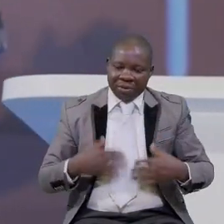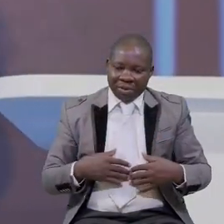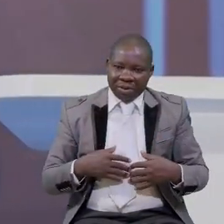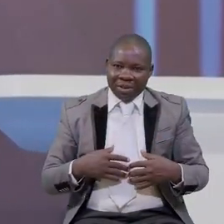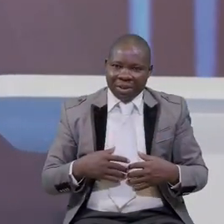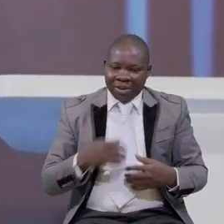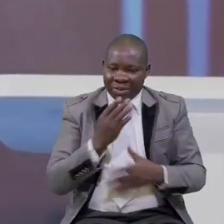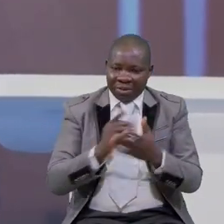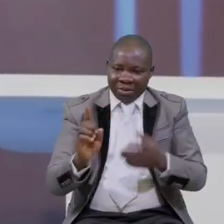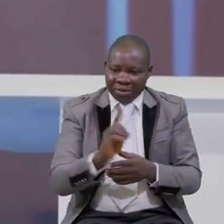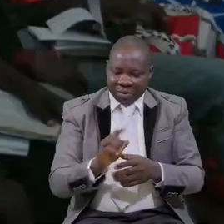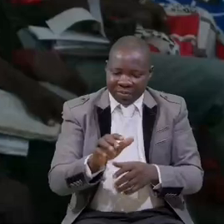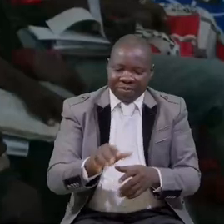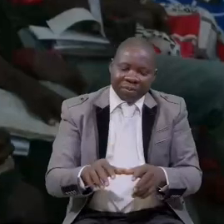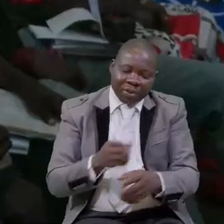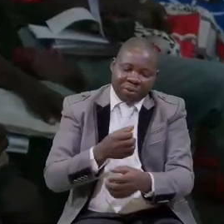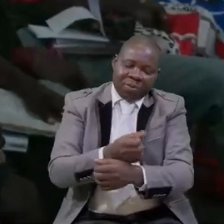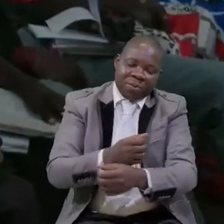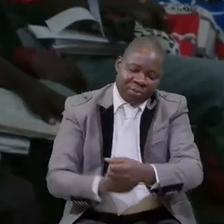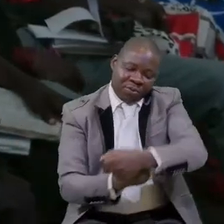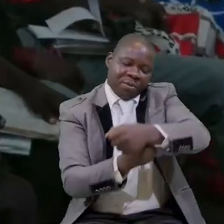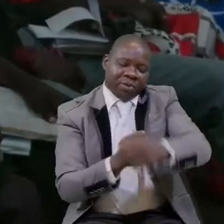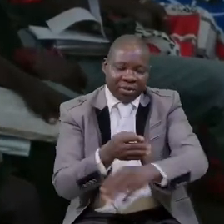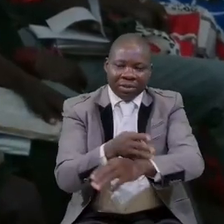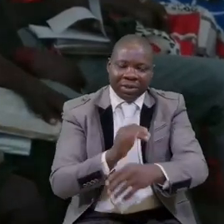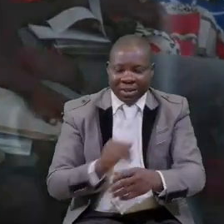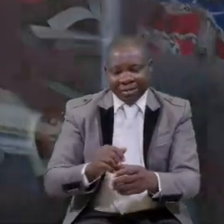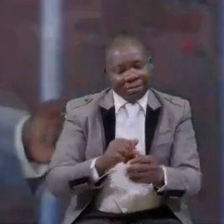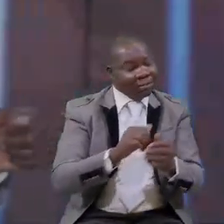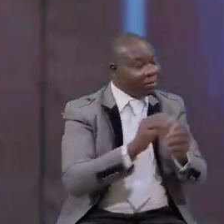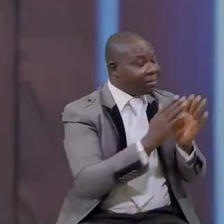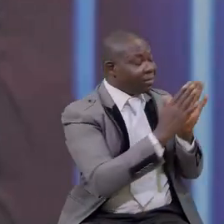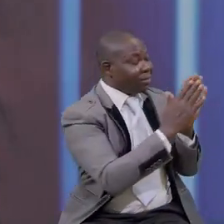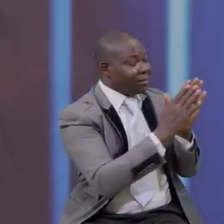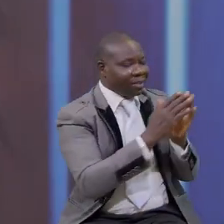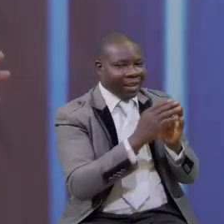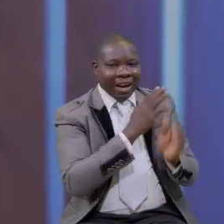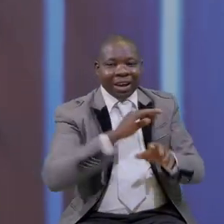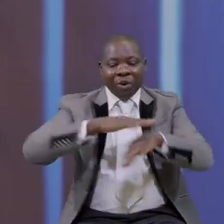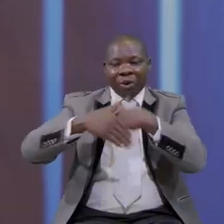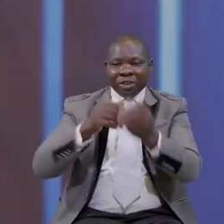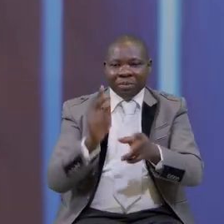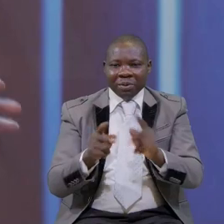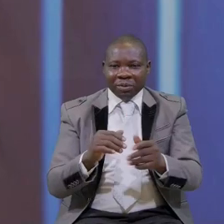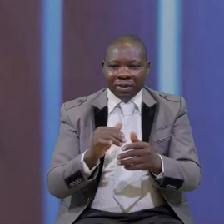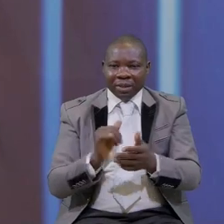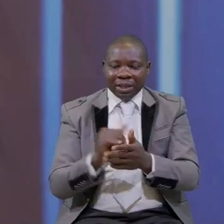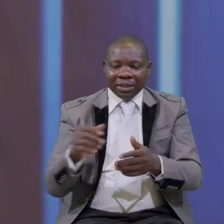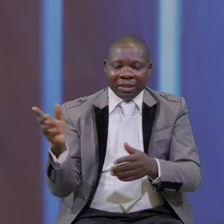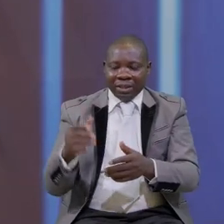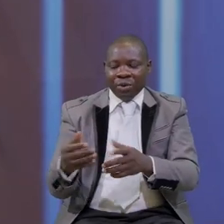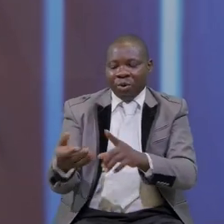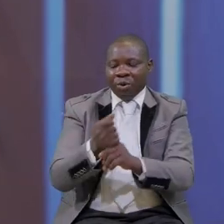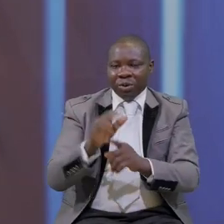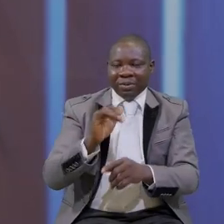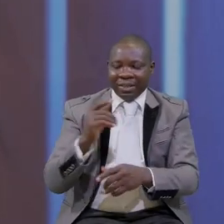un bâton courbé. J'ai détourné le visage. Tout cela, quand on traînait, l'autre aveugle, j'ai